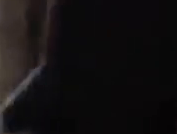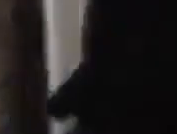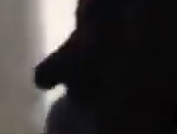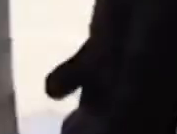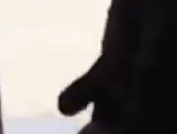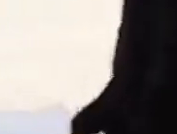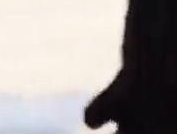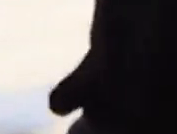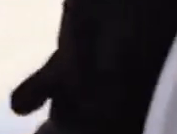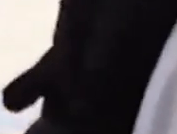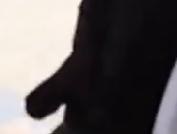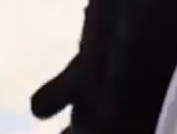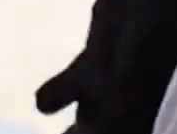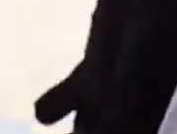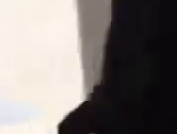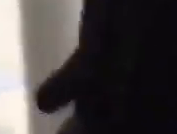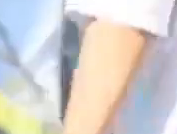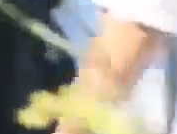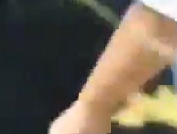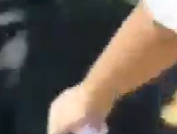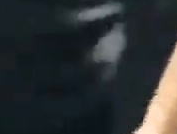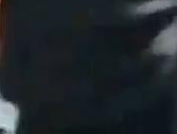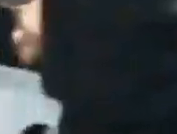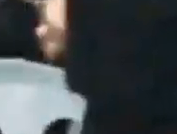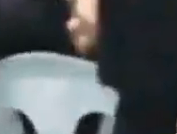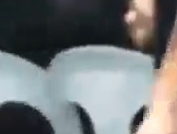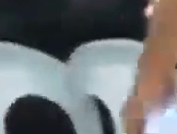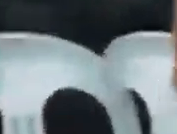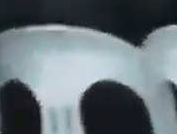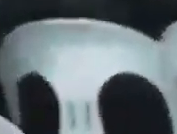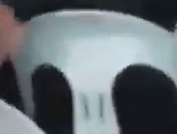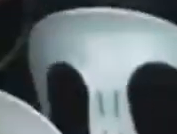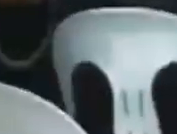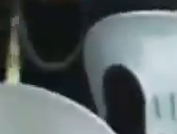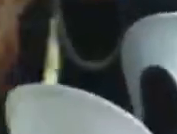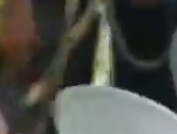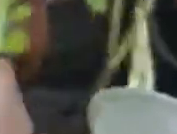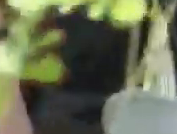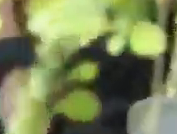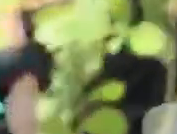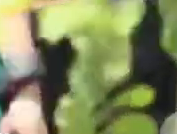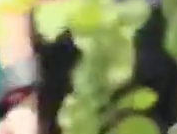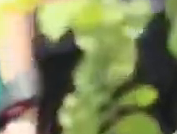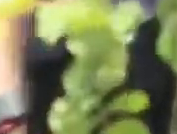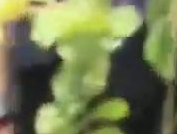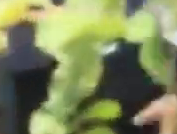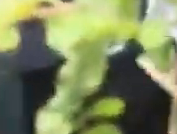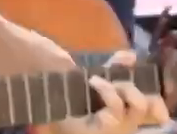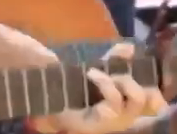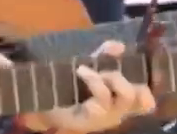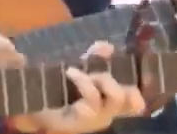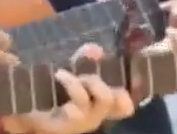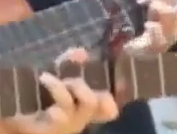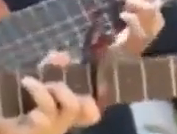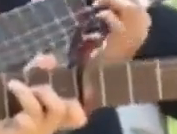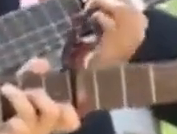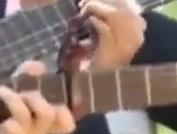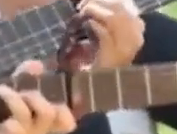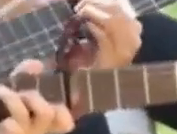Magtatagumpay tayo, salamat. Kung mag-fail tayo, salamat. Ang importante po, sinubukan natin, ginawa natin yung makakaya natin.